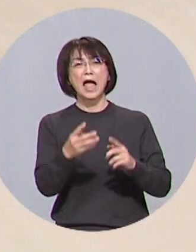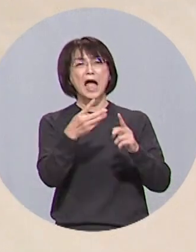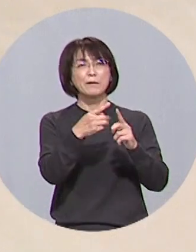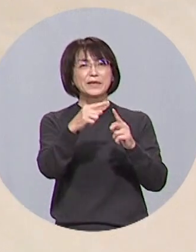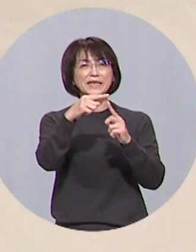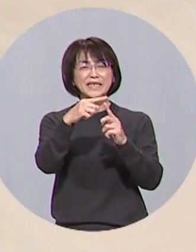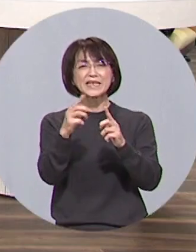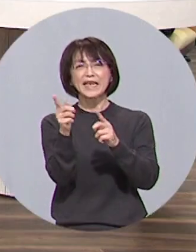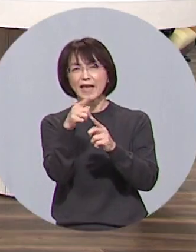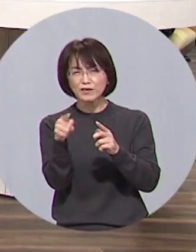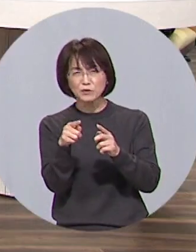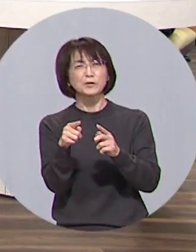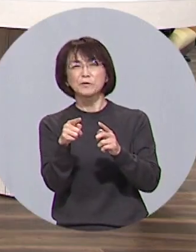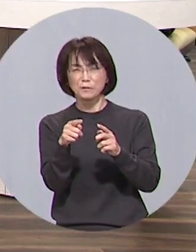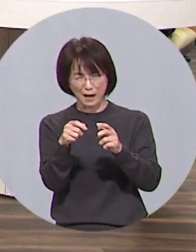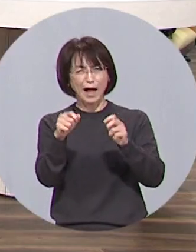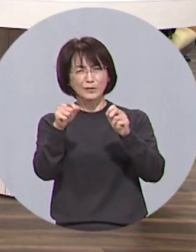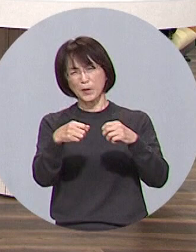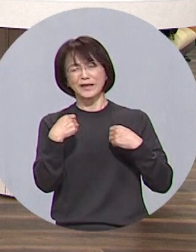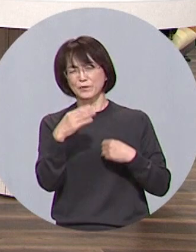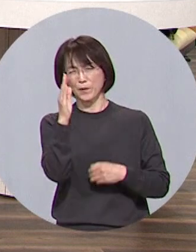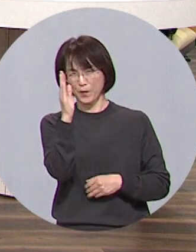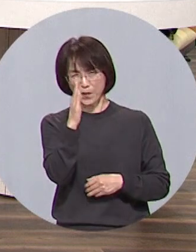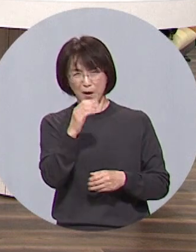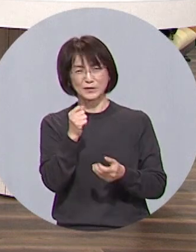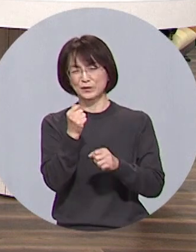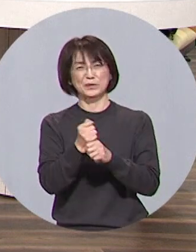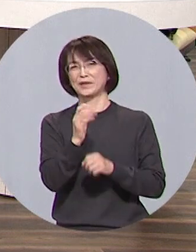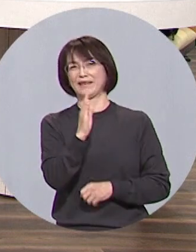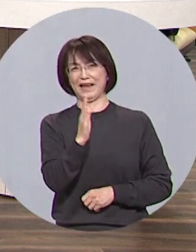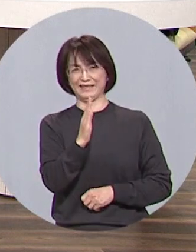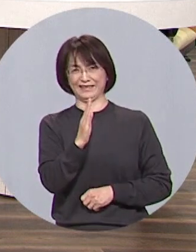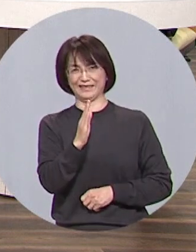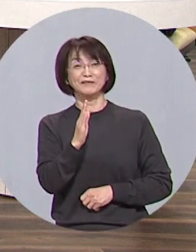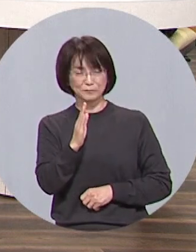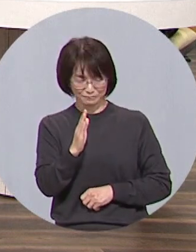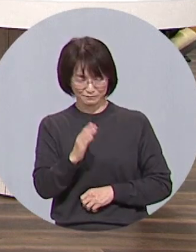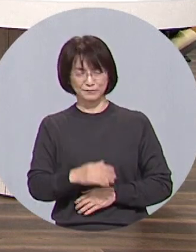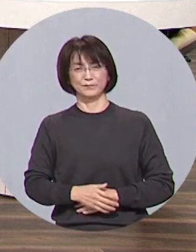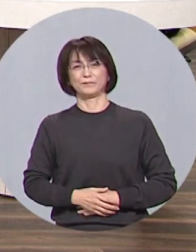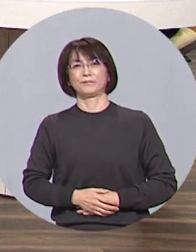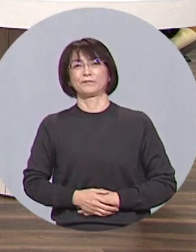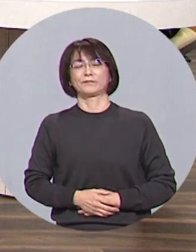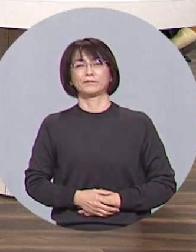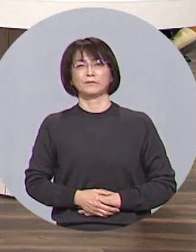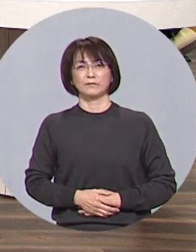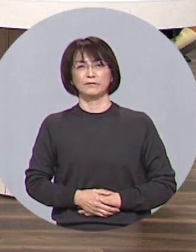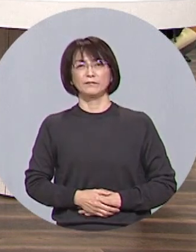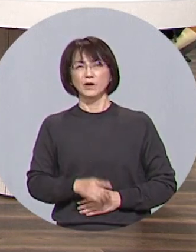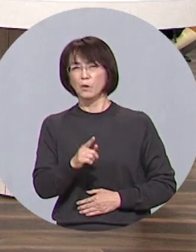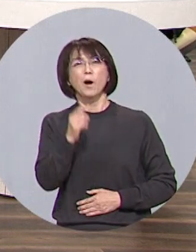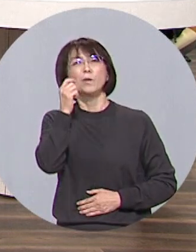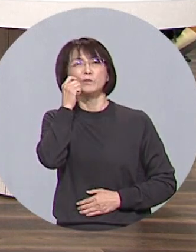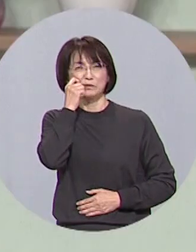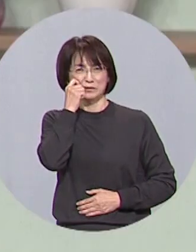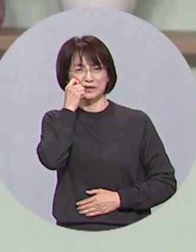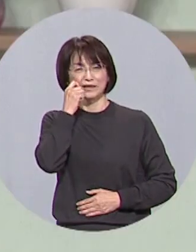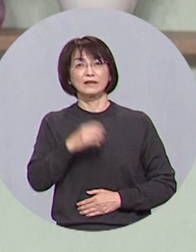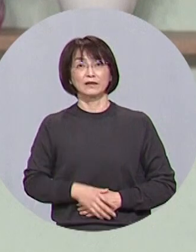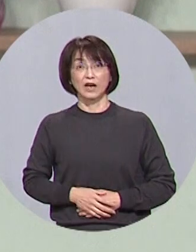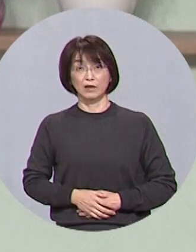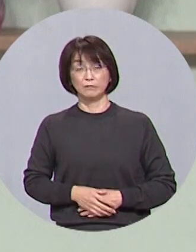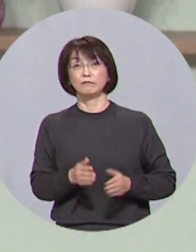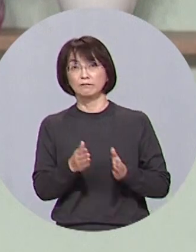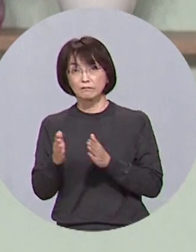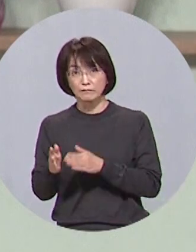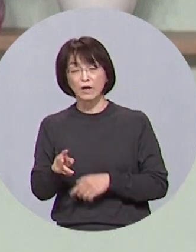は作ってないですね。 ちょっとね、大きすぎる。BTS は。 さすがですよ、 ね。でもあの10万